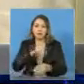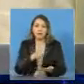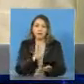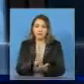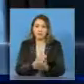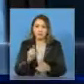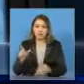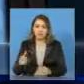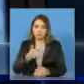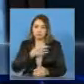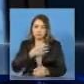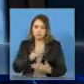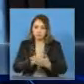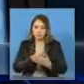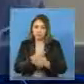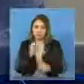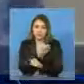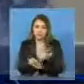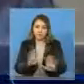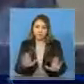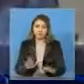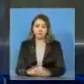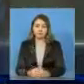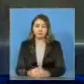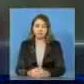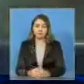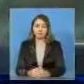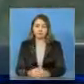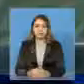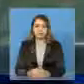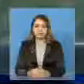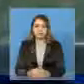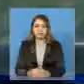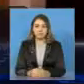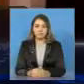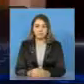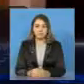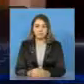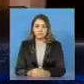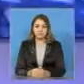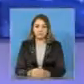барда адамның жүрек соғысы тоқтамақ емес. Гүлнара Жолшанова, Аманжол Айтмағанбетов, Ақтөбе телеарнасы.